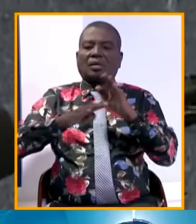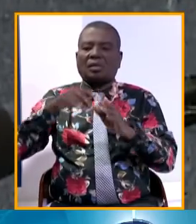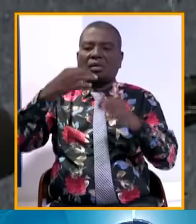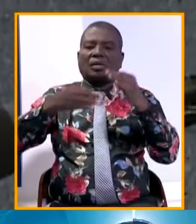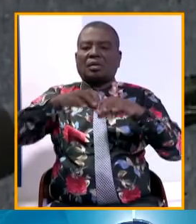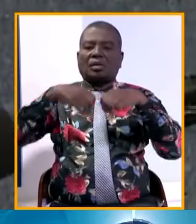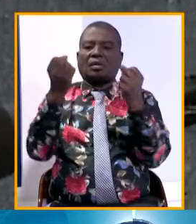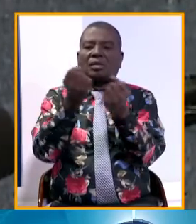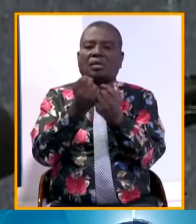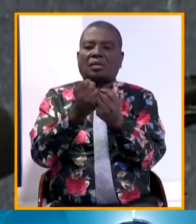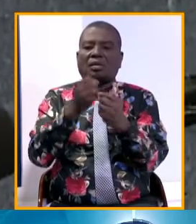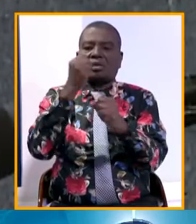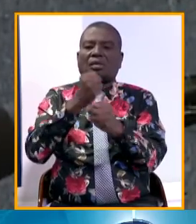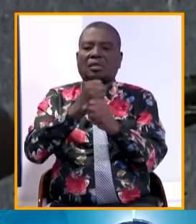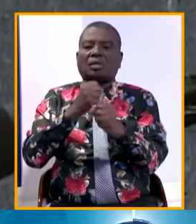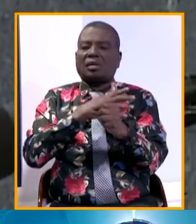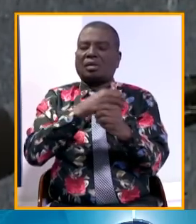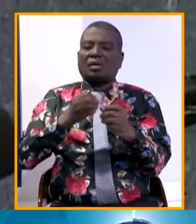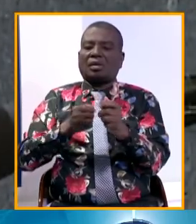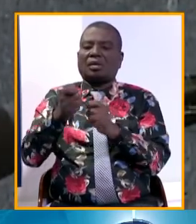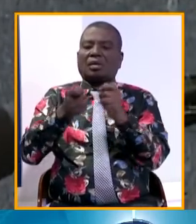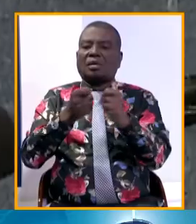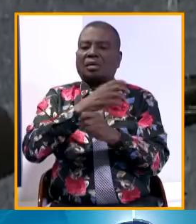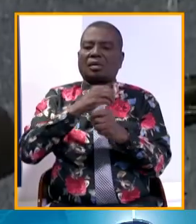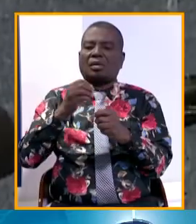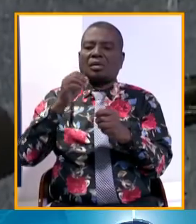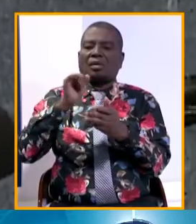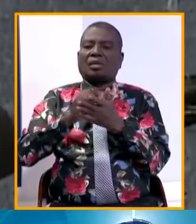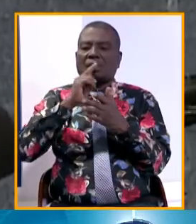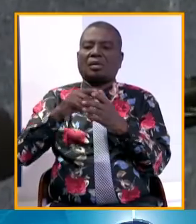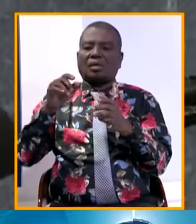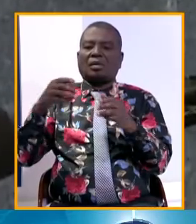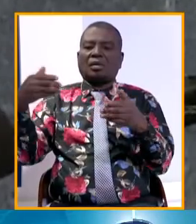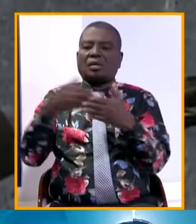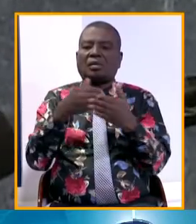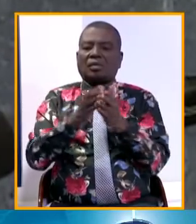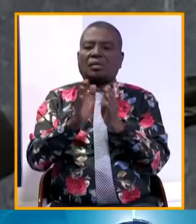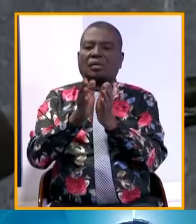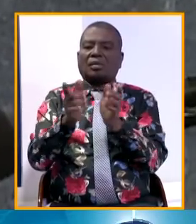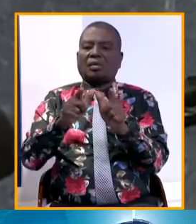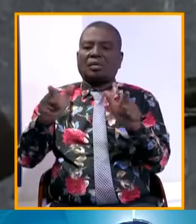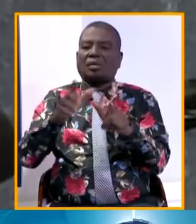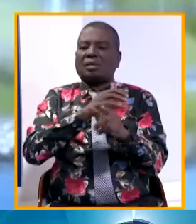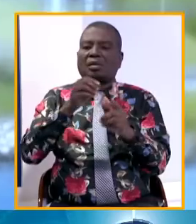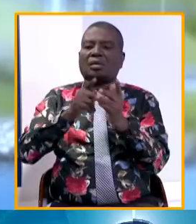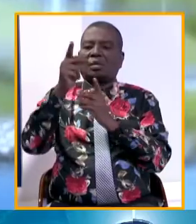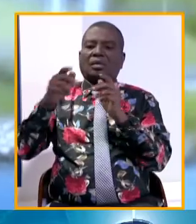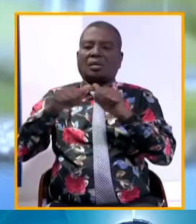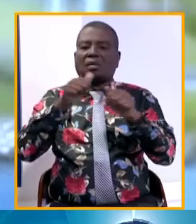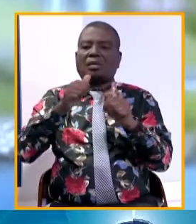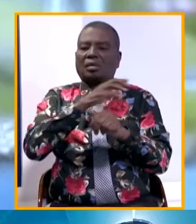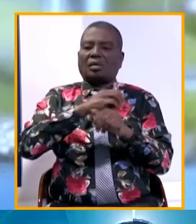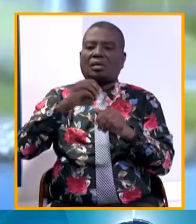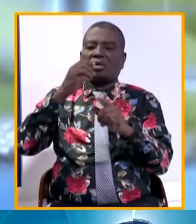justice sociale. Les travaux et échanges ont porté sur un nouveau cadre stratégique et un plan d'action couvrant la